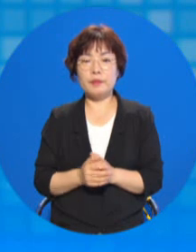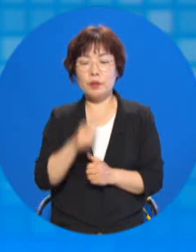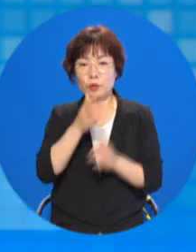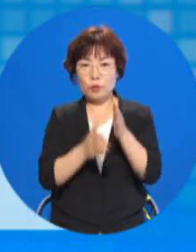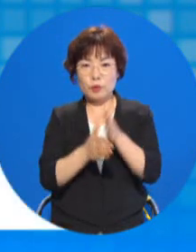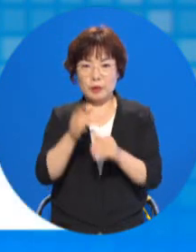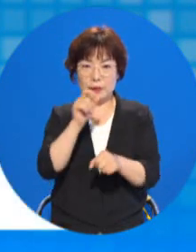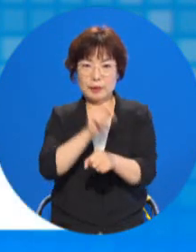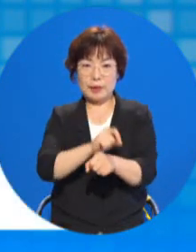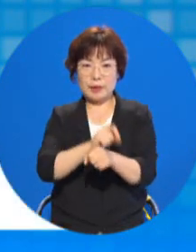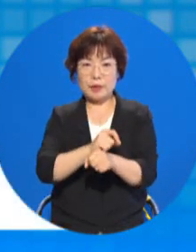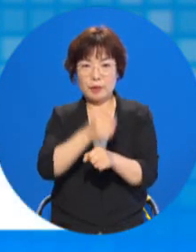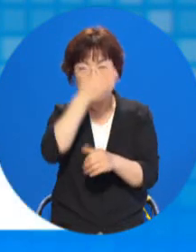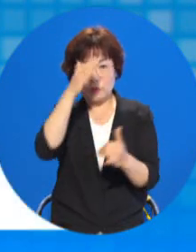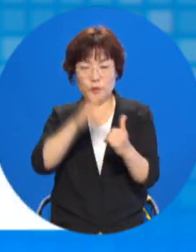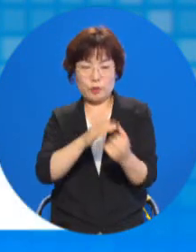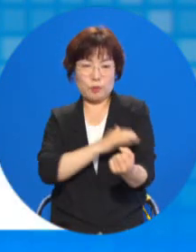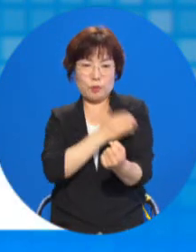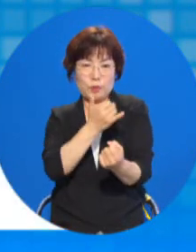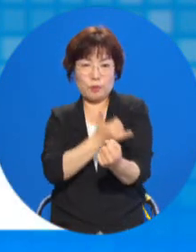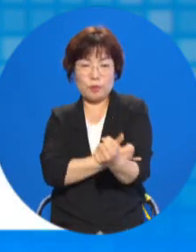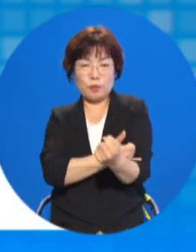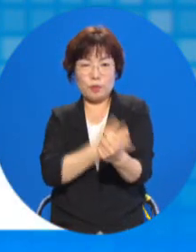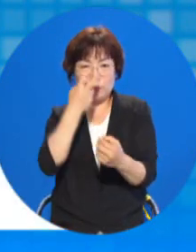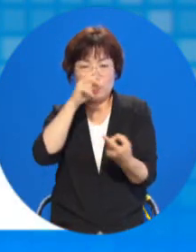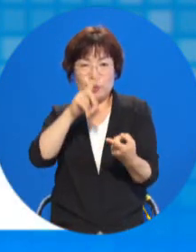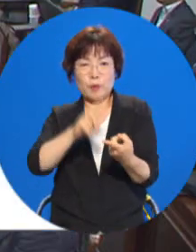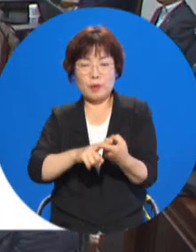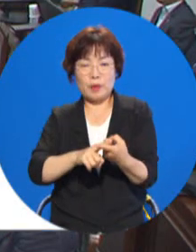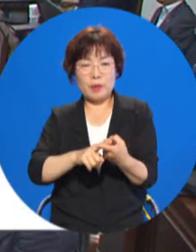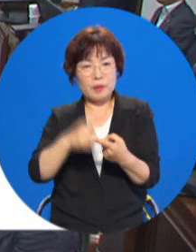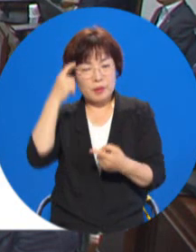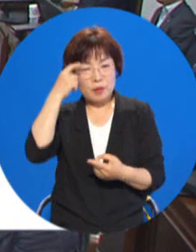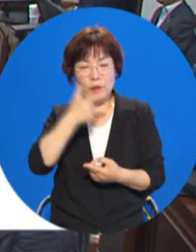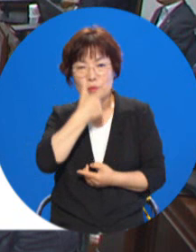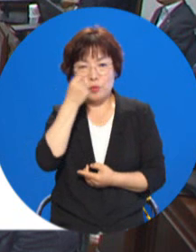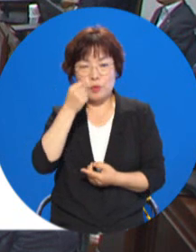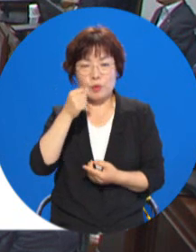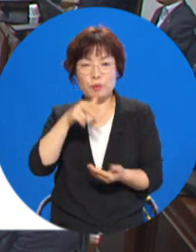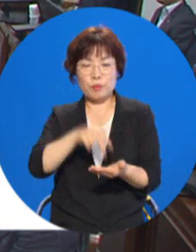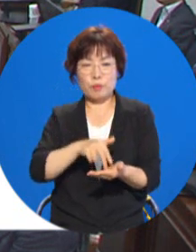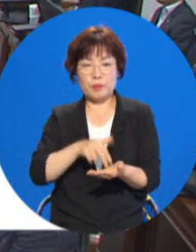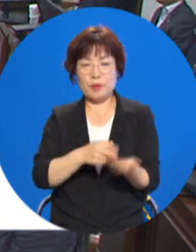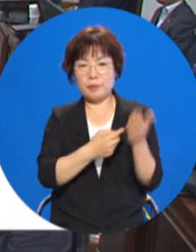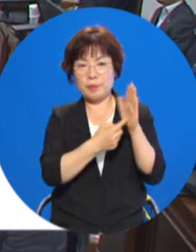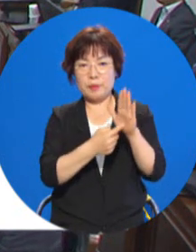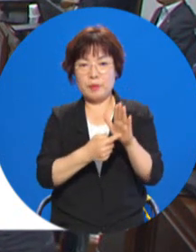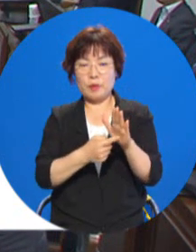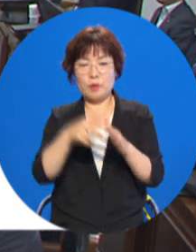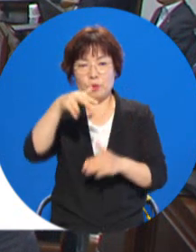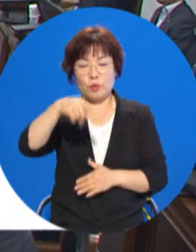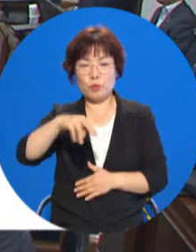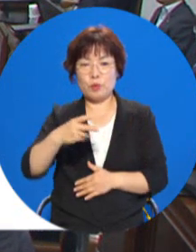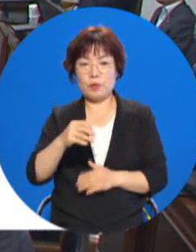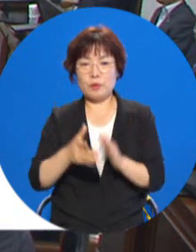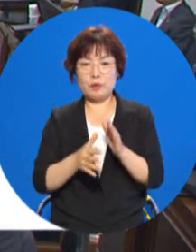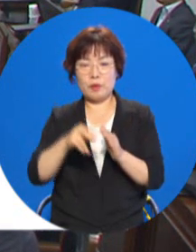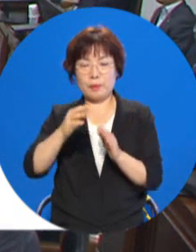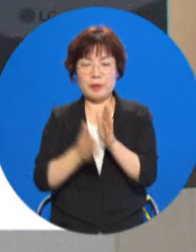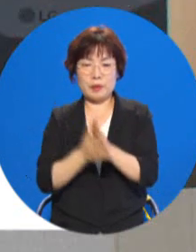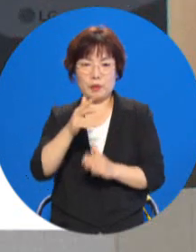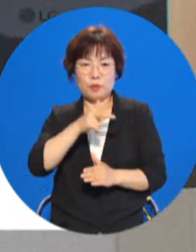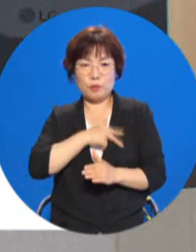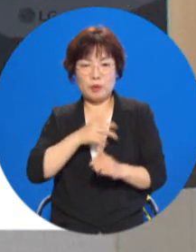여수시 행정에 청소년 노동인권 보호에 대한 대책이나 의지가 부족하다는 지적이 나왔습니다. 여수시의회 주종섭 의원은